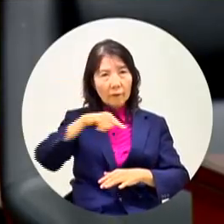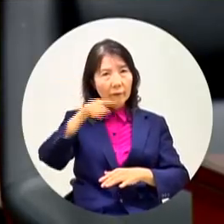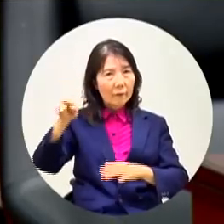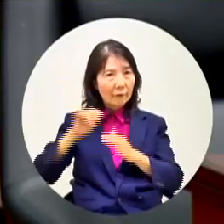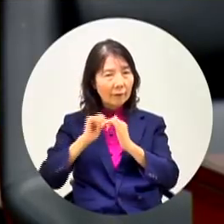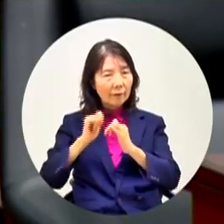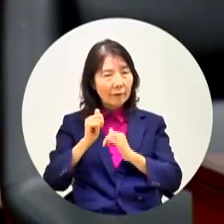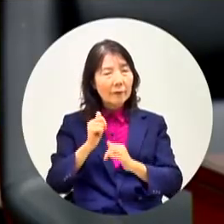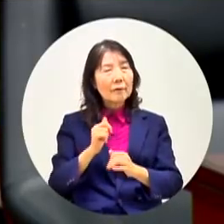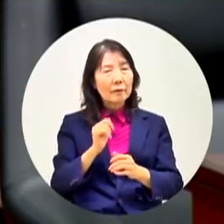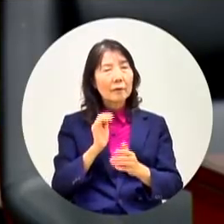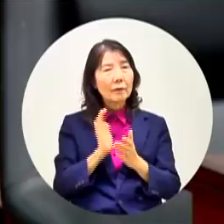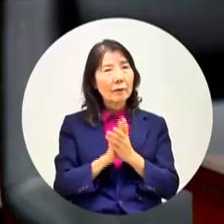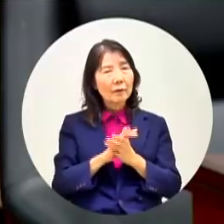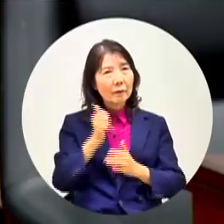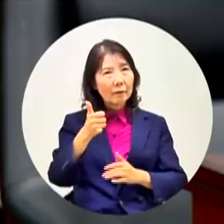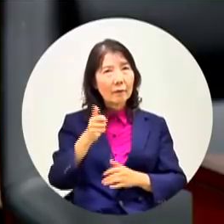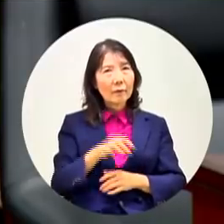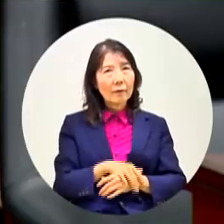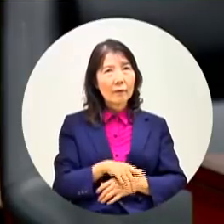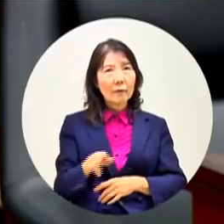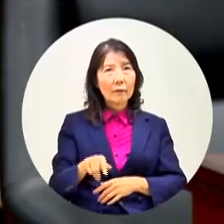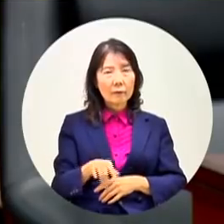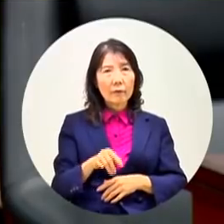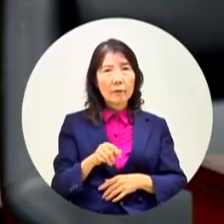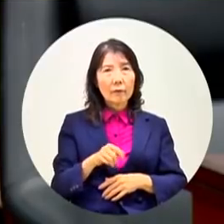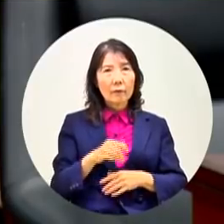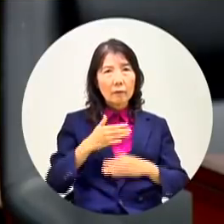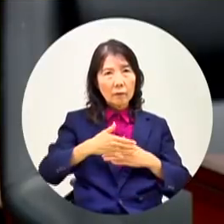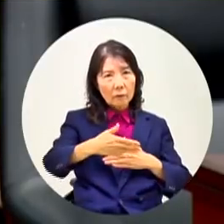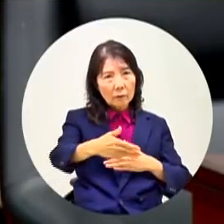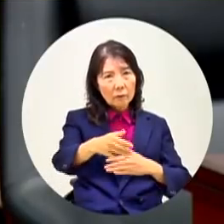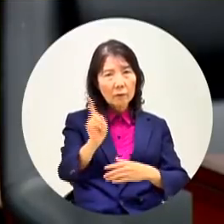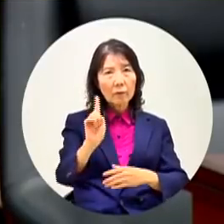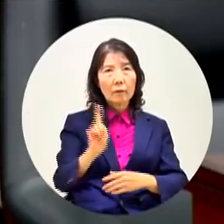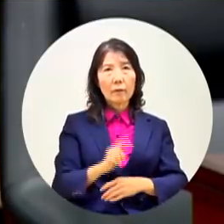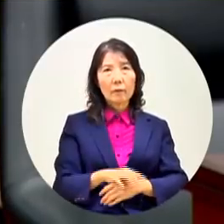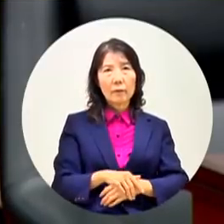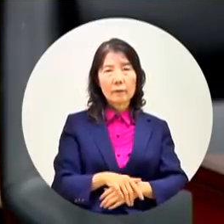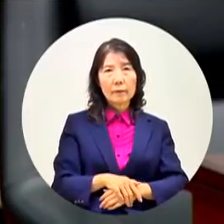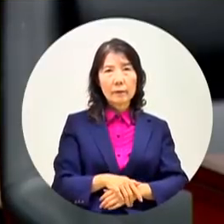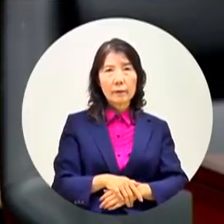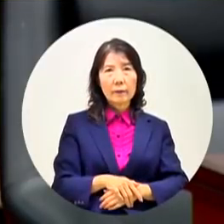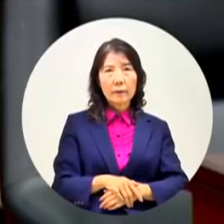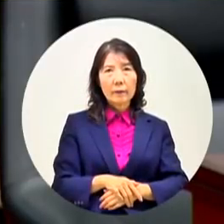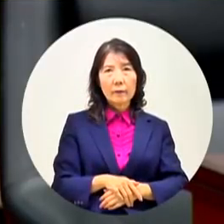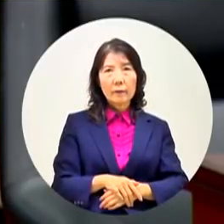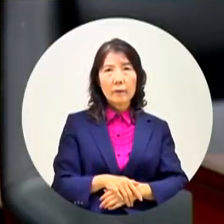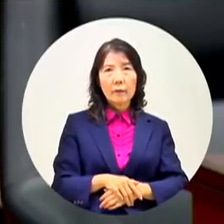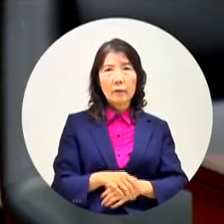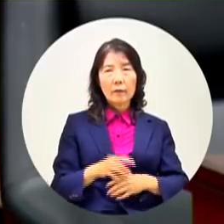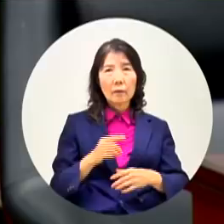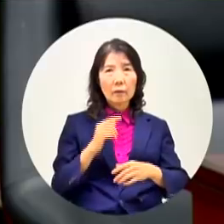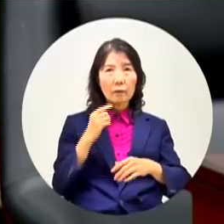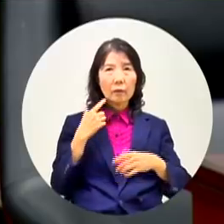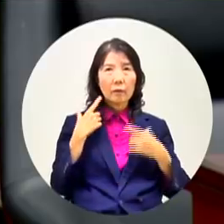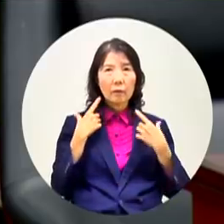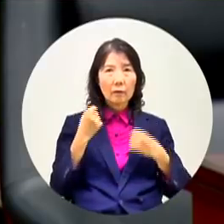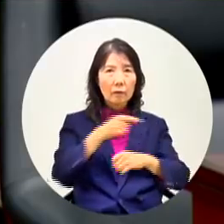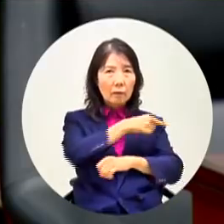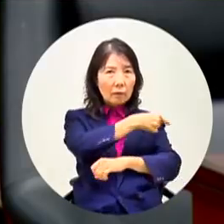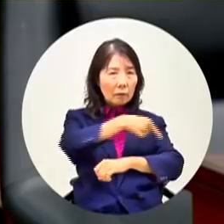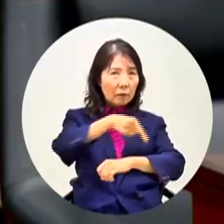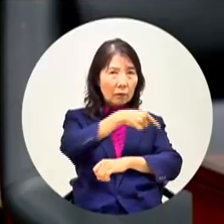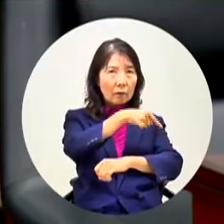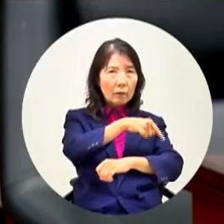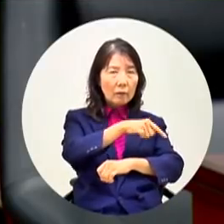哪真肯定。当然，这肯定的过程，要哪是安怎？即马，啊，咱的源头目前